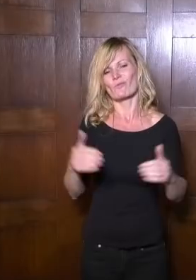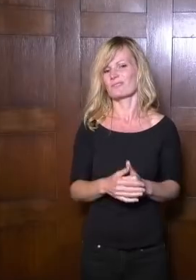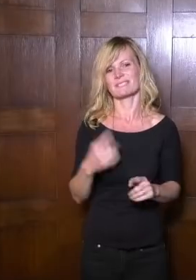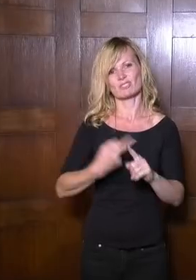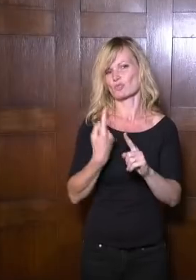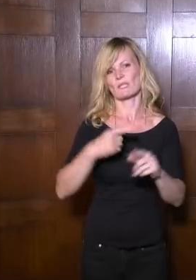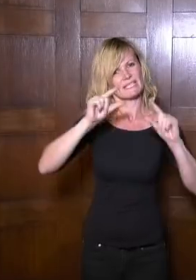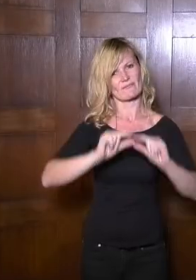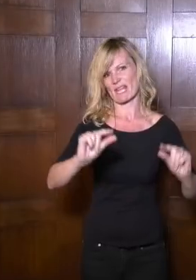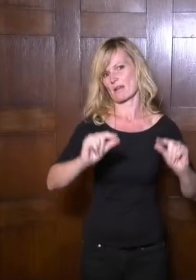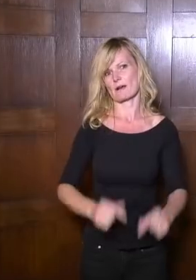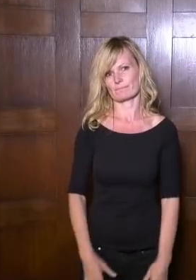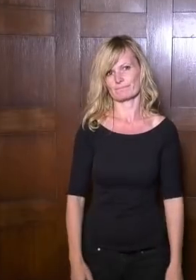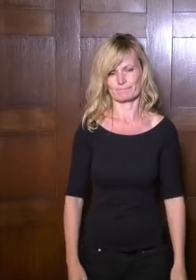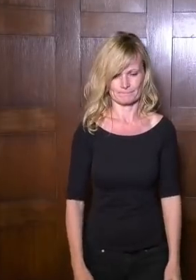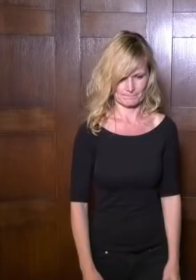gemildert.